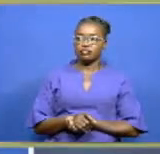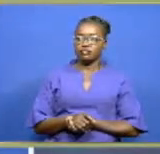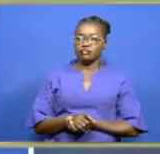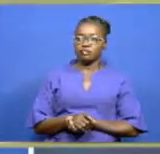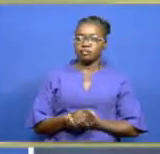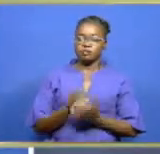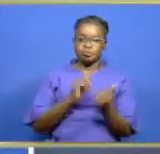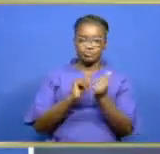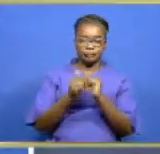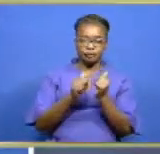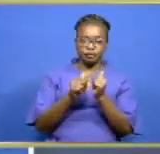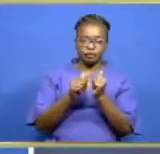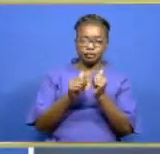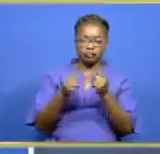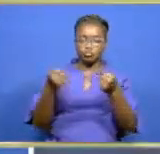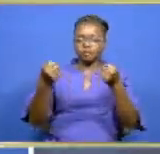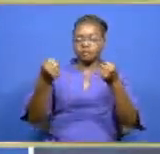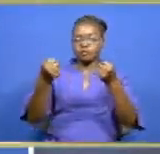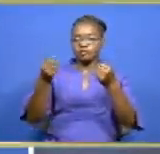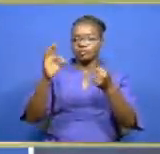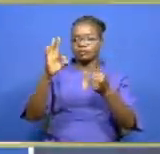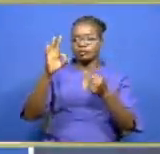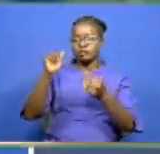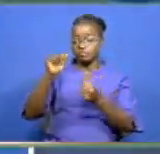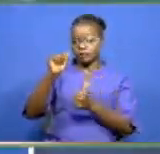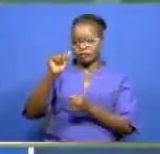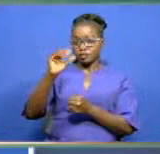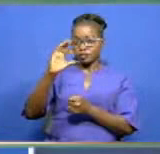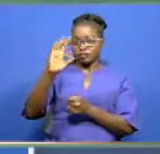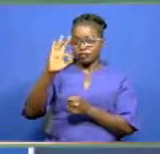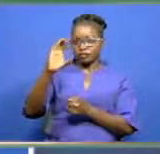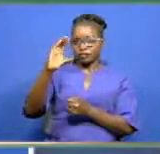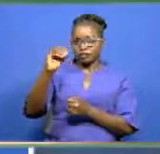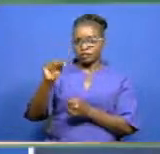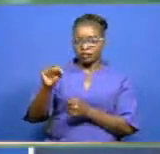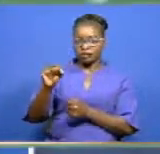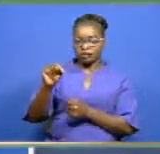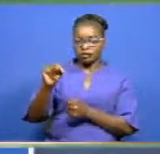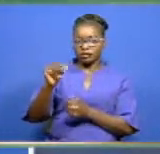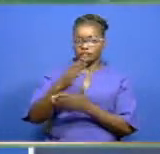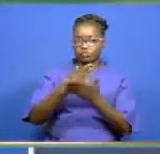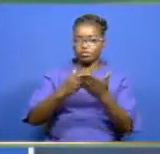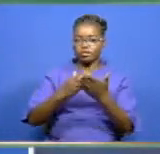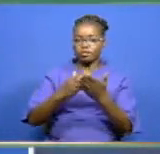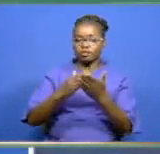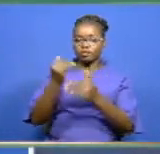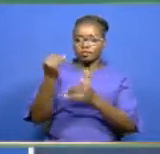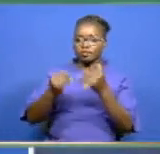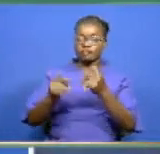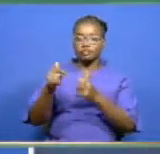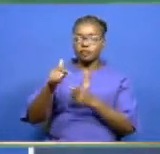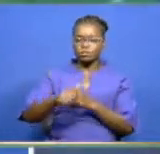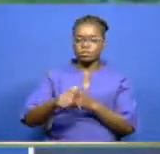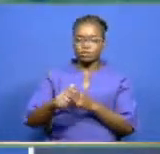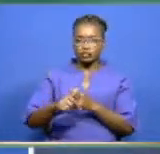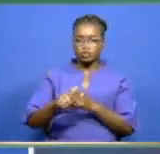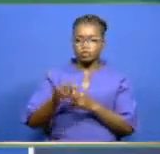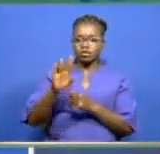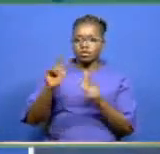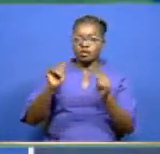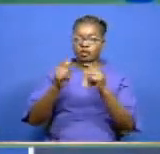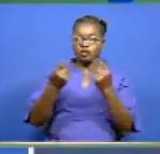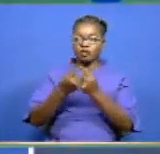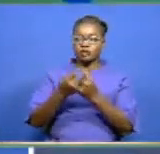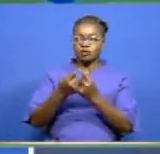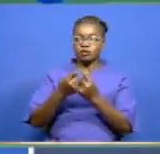Mashindano ya kuwania kombe la bara Afrika kwa wachezaji wasiozidi umri wa miaka 20 yaliingia awamu ya nusu fainali leo, huku timu nne bora zikiwania